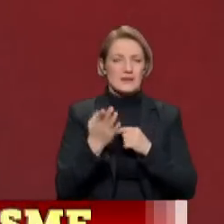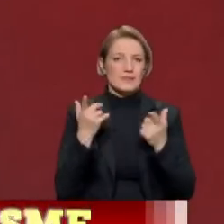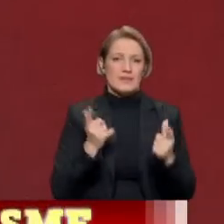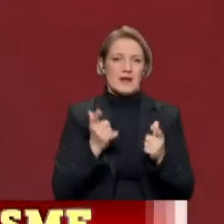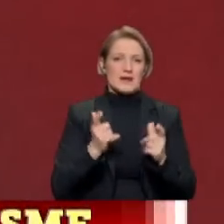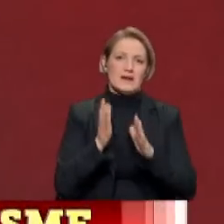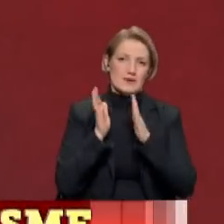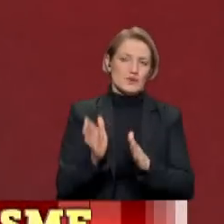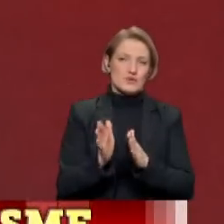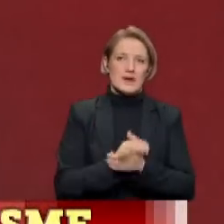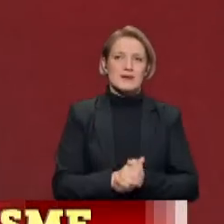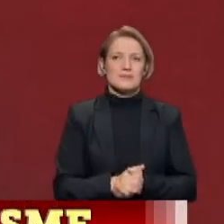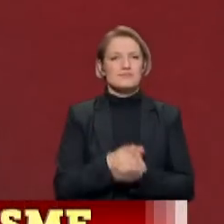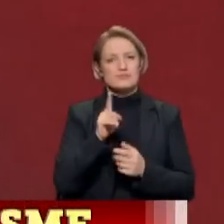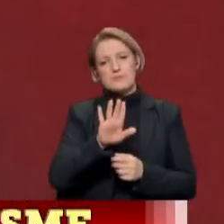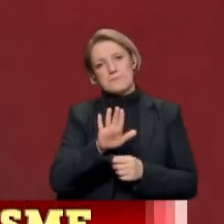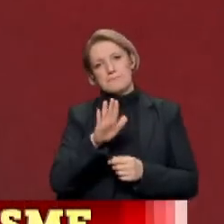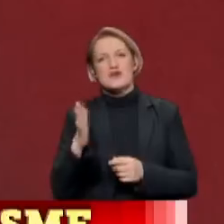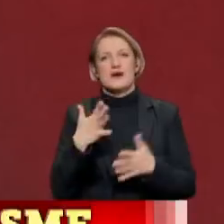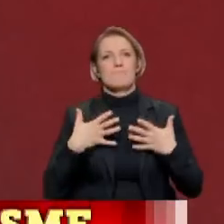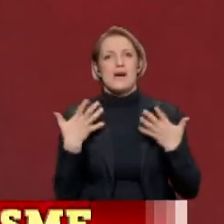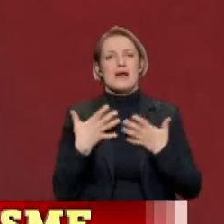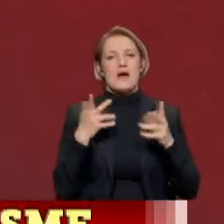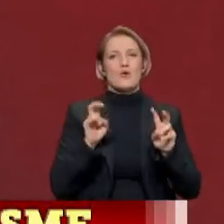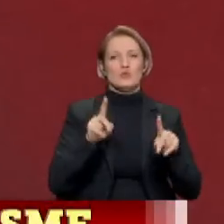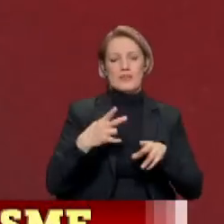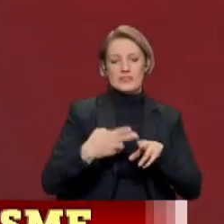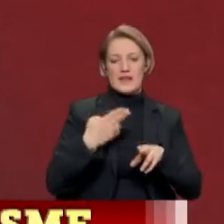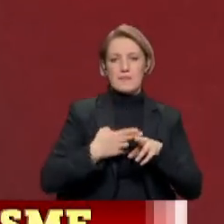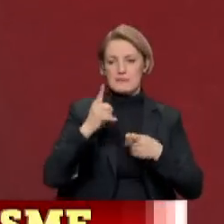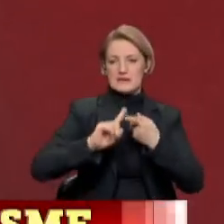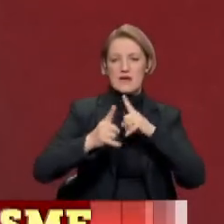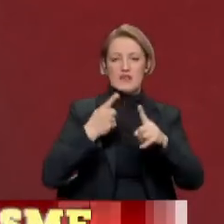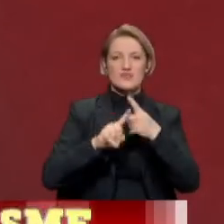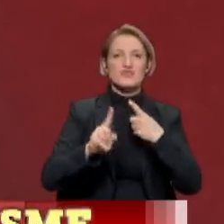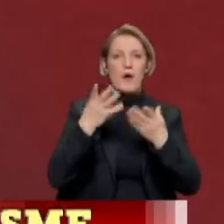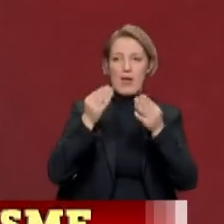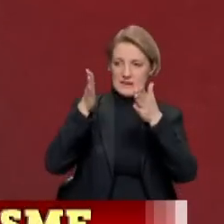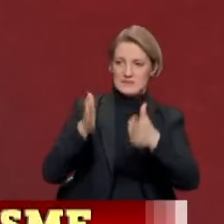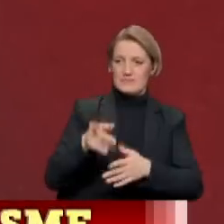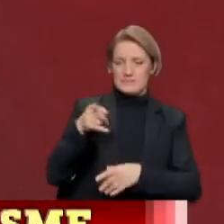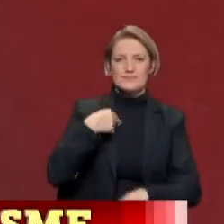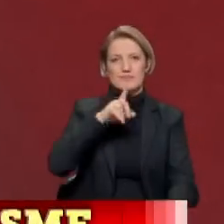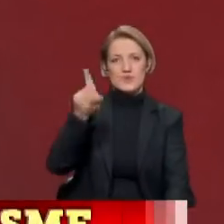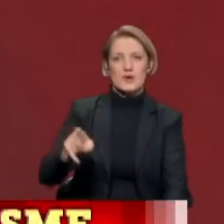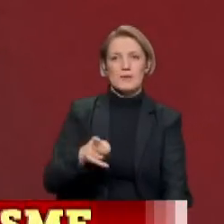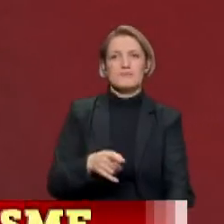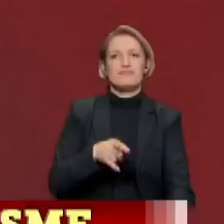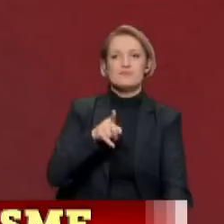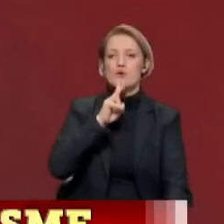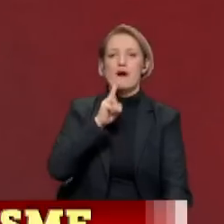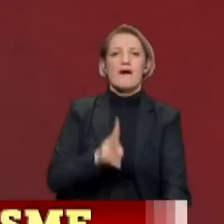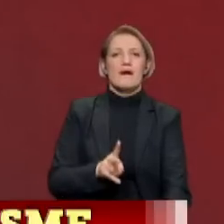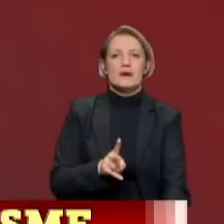nereye götürecek? Tabii bu da bir başka merak konusu. Deneyimli bir siyasetçi olarak size sorayım o zaman. Mesela bu